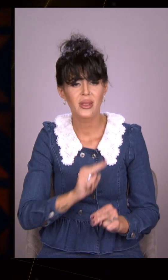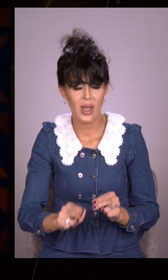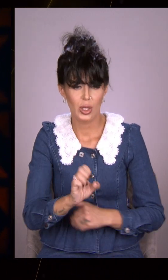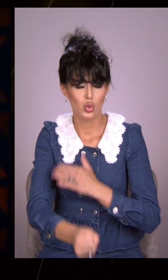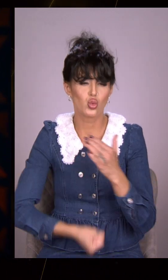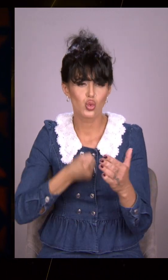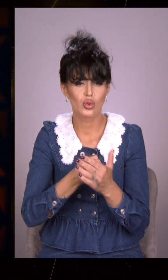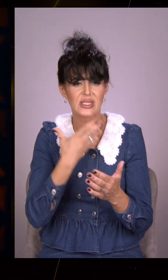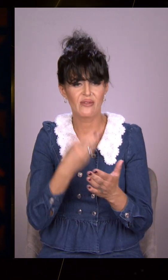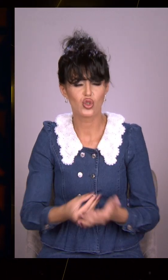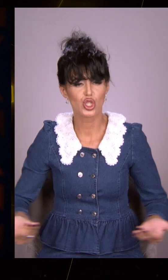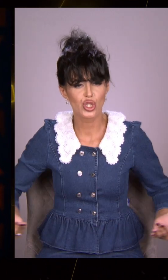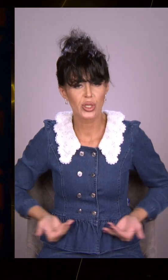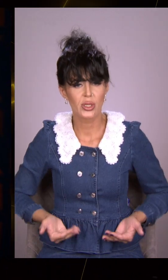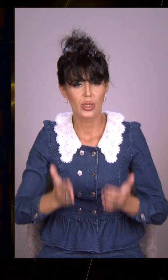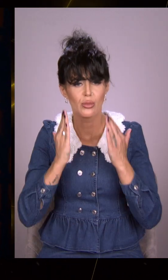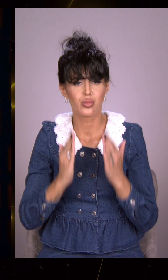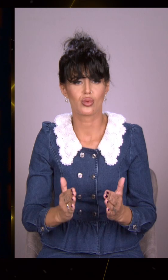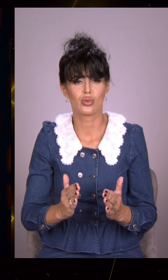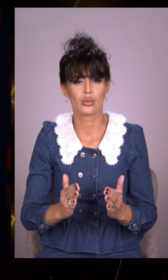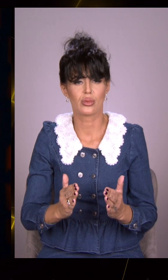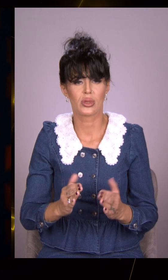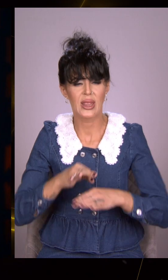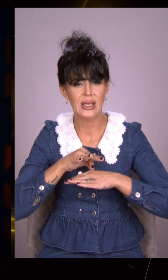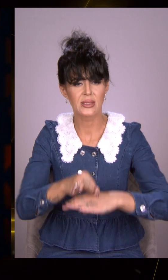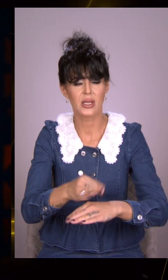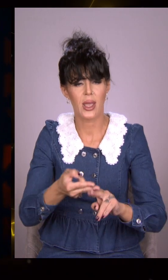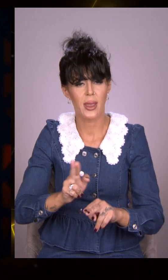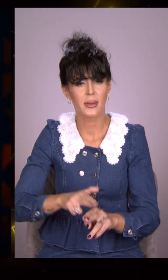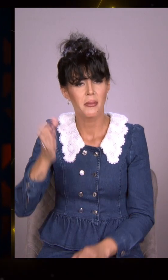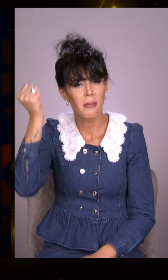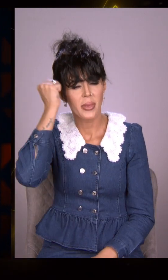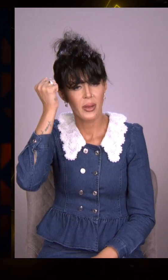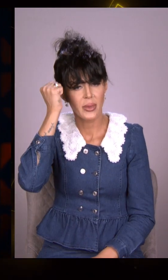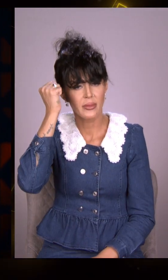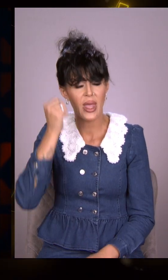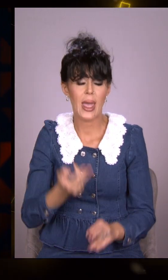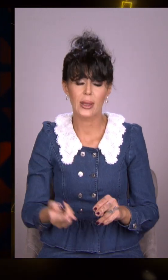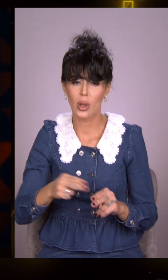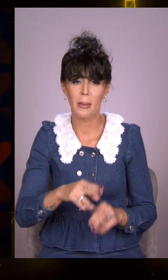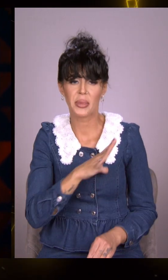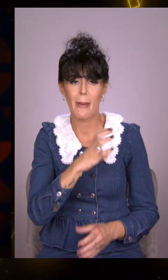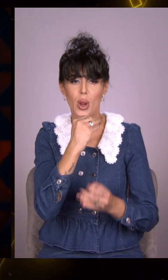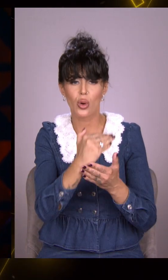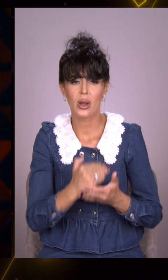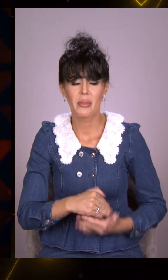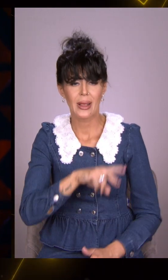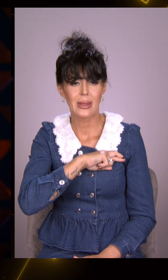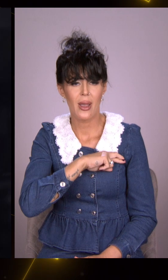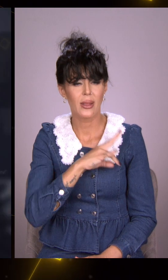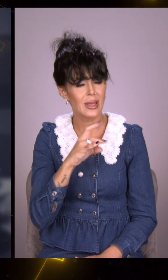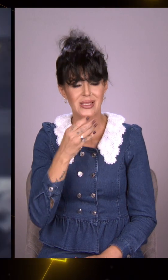життя будуть нести цю жалобу. Це була програма «Я не забуду».